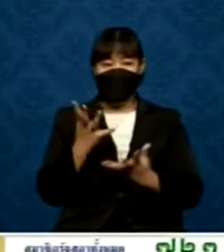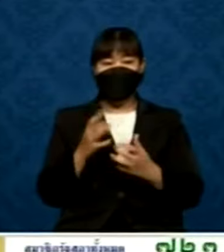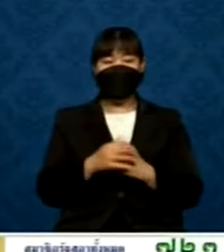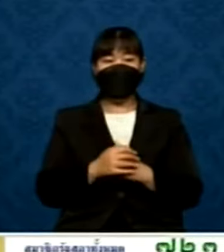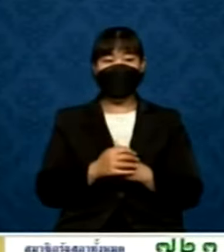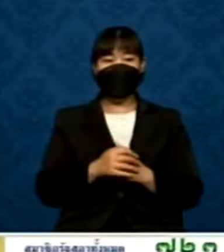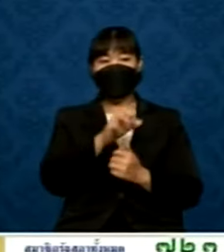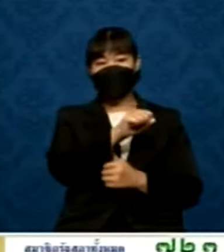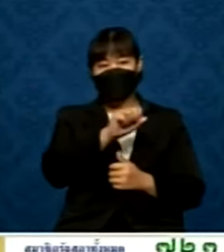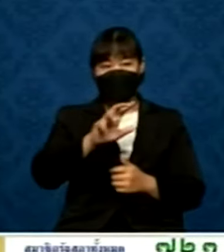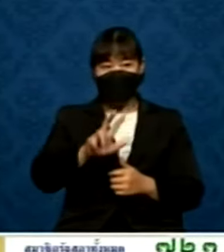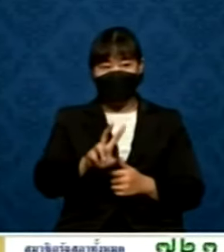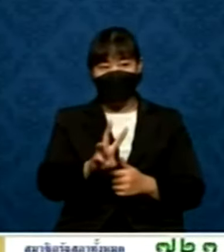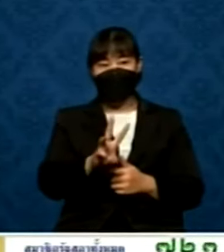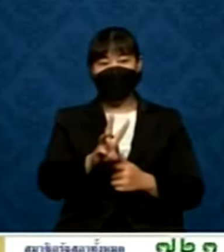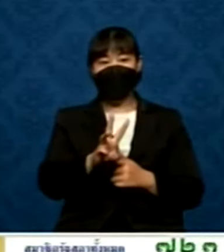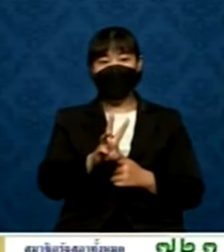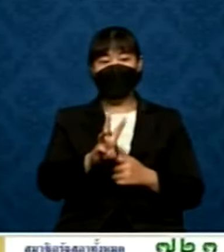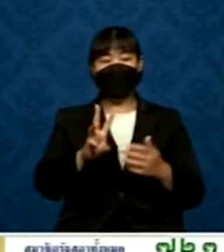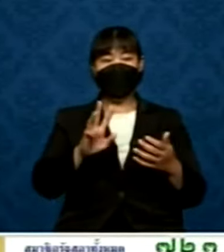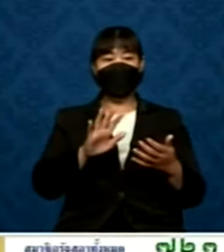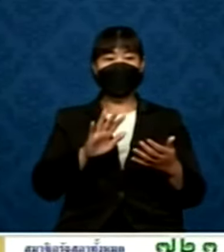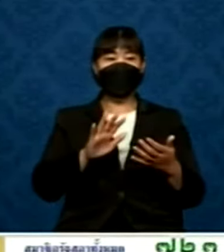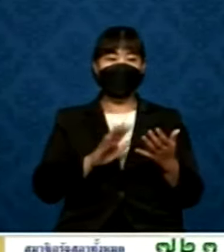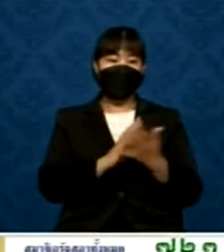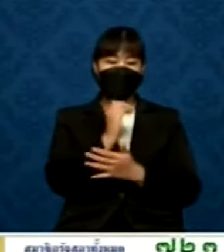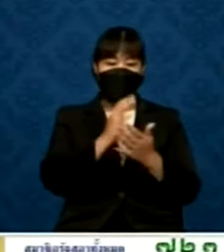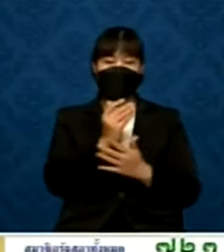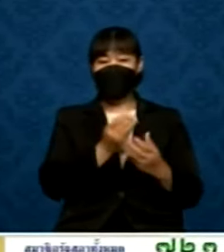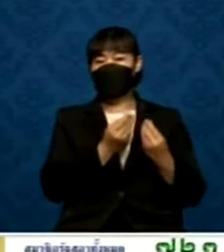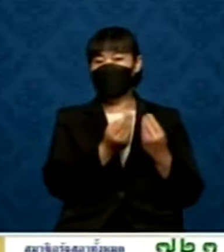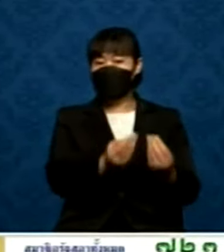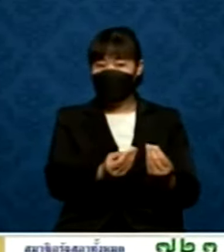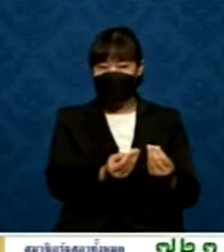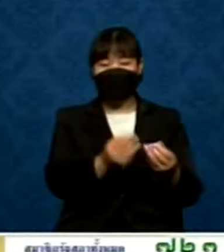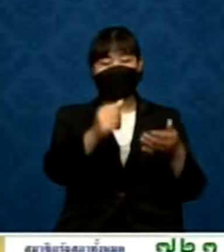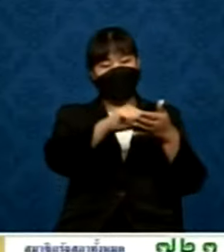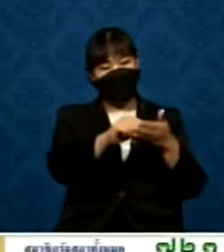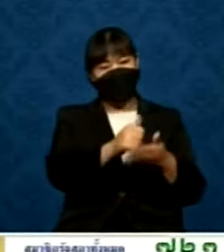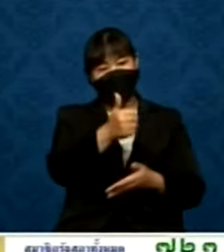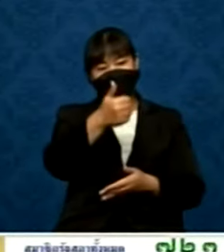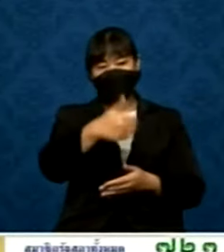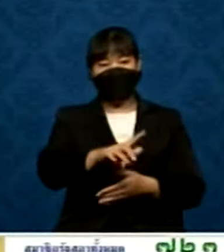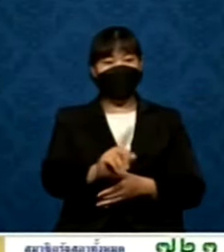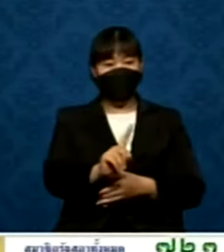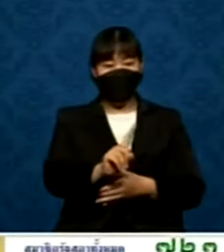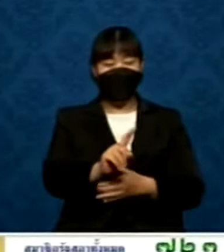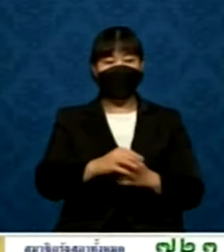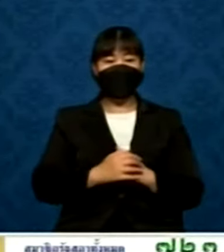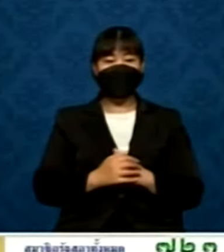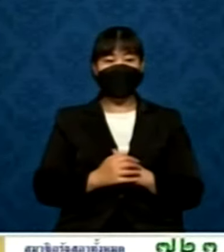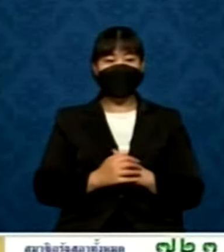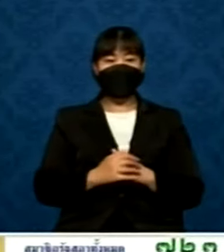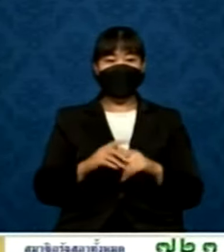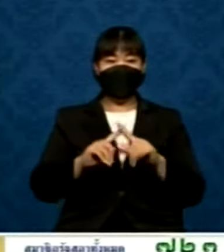ายเป็นผู้ออกใบอนุญาตทุกครั้งว่าร่างรัฐธรรมนูญฉบับใดจะแก้ได้หรือไม่อย่างไรแต่ผมก็เชื่อครับว่าจะ